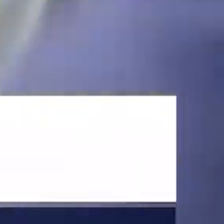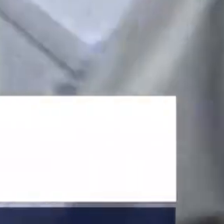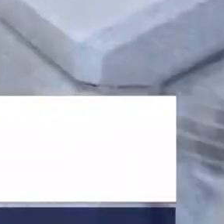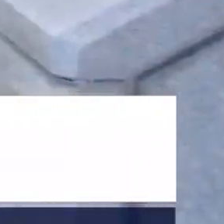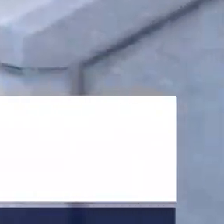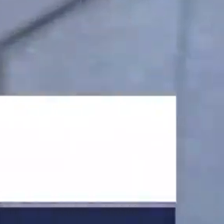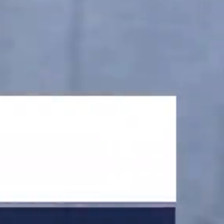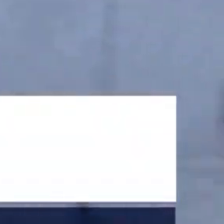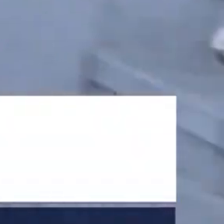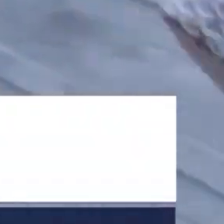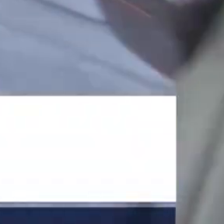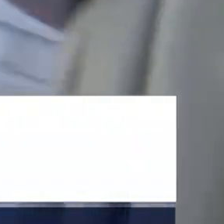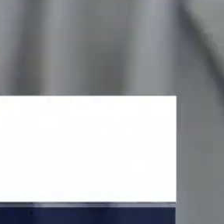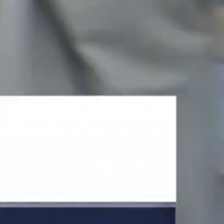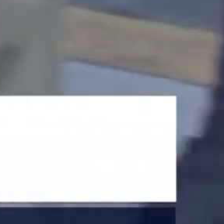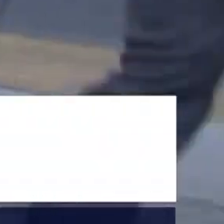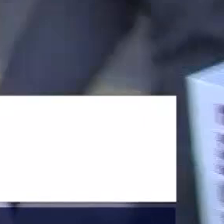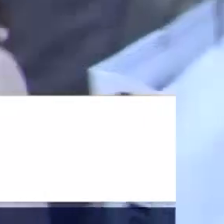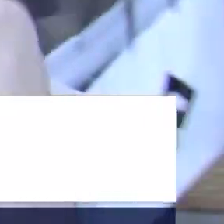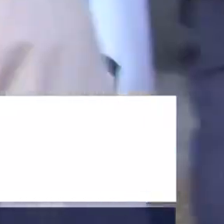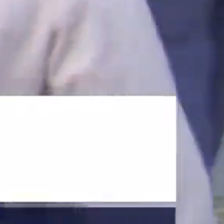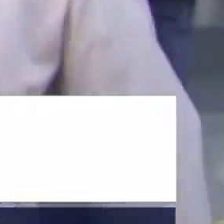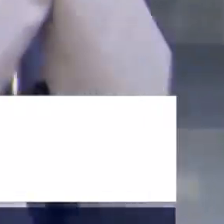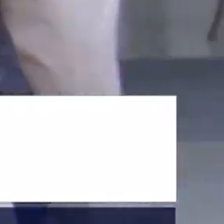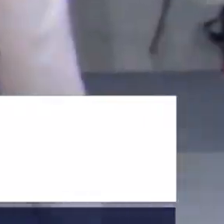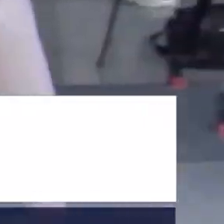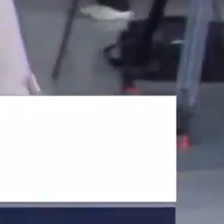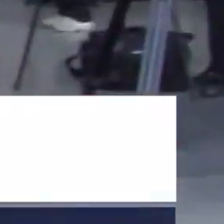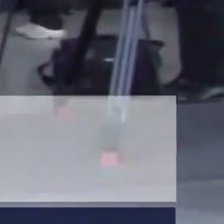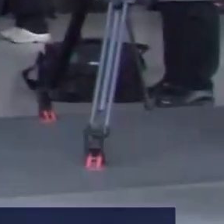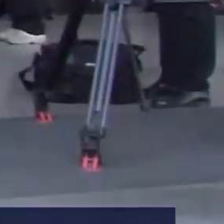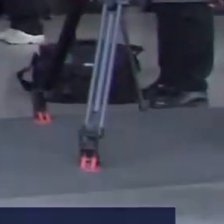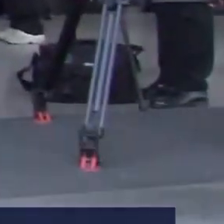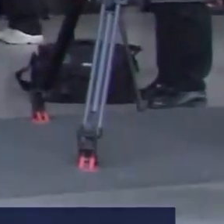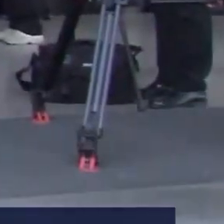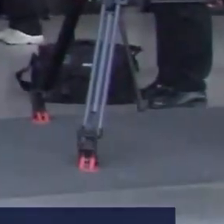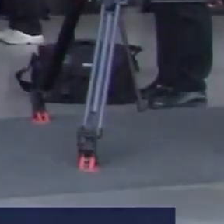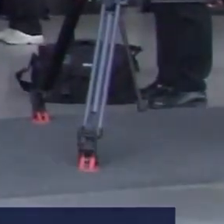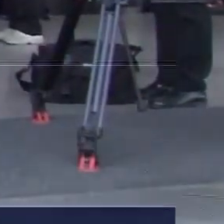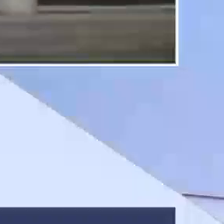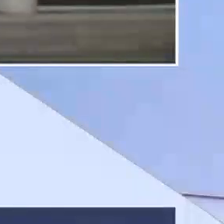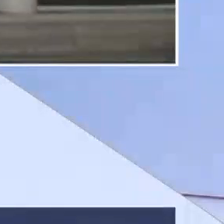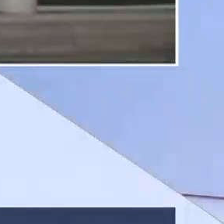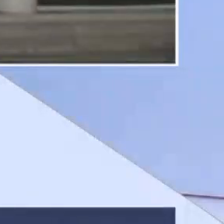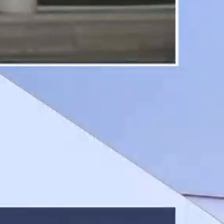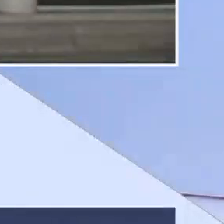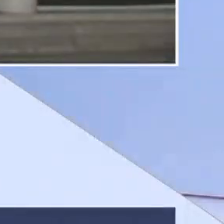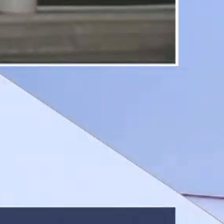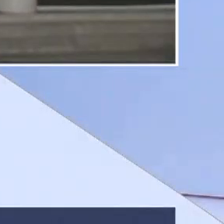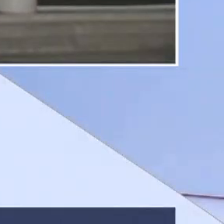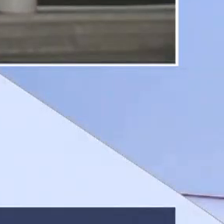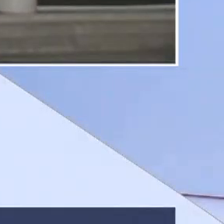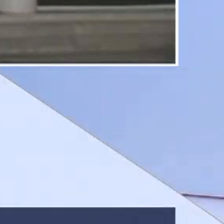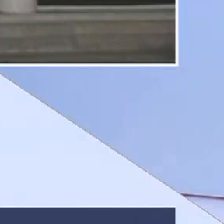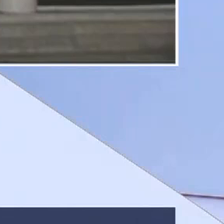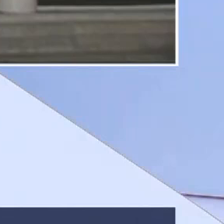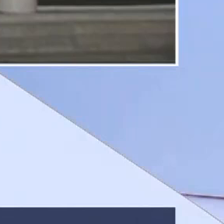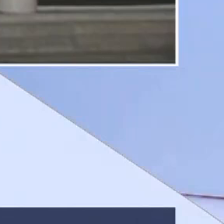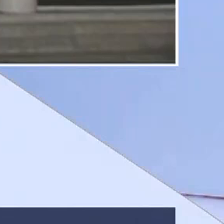늦은 새벽까지 이어질 전망입니다. 결과는 오늘 오전 9시에 발표합니다. 네, 박 기자,